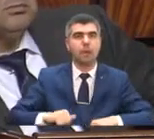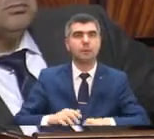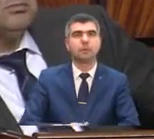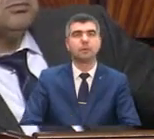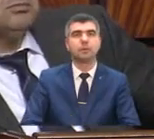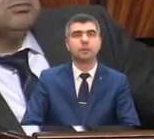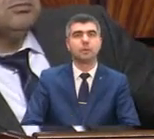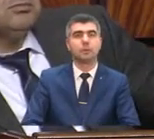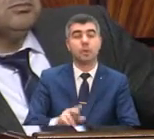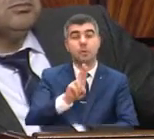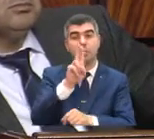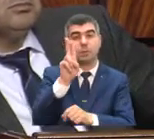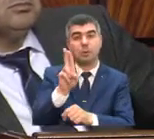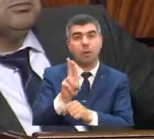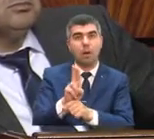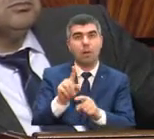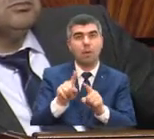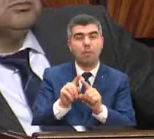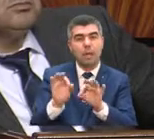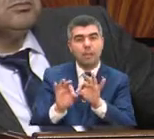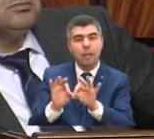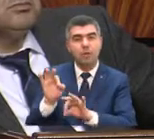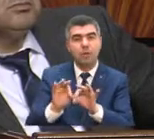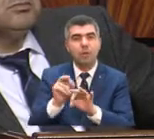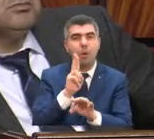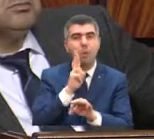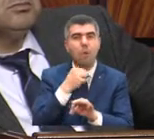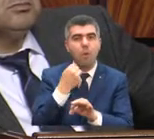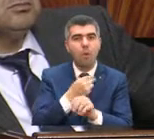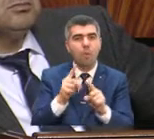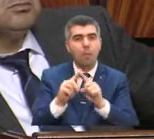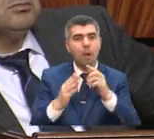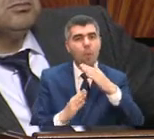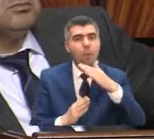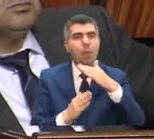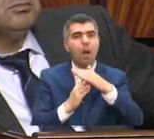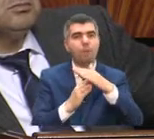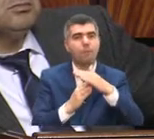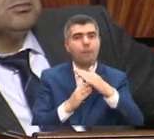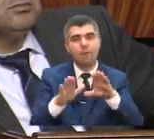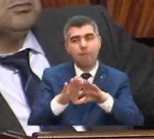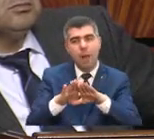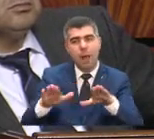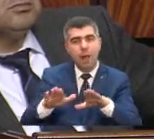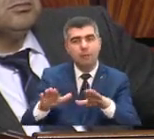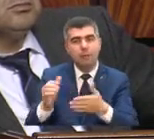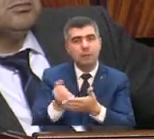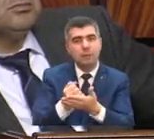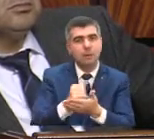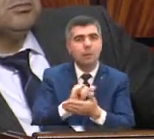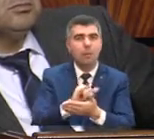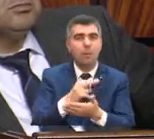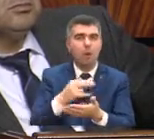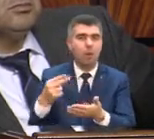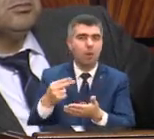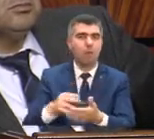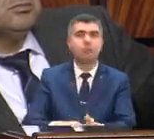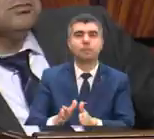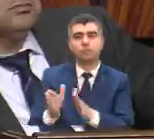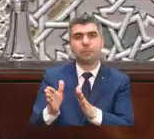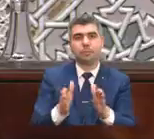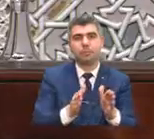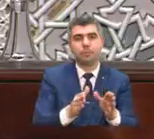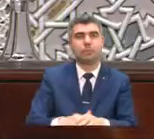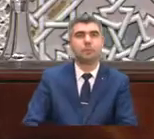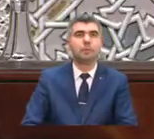سيد الوزير أسألكم عن استراتيجية الحكومة للحد من الاستيلاء على الملك العمومي، وشكرا. جواب سيد الوزير،